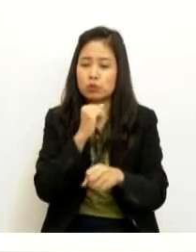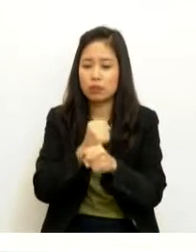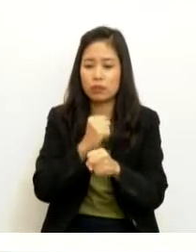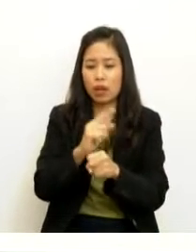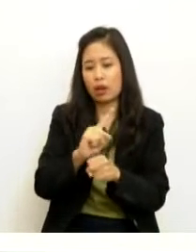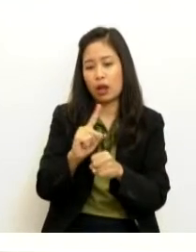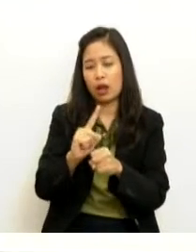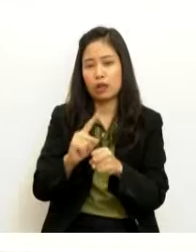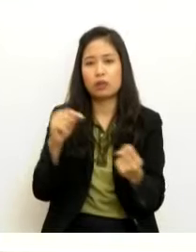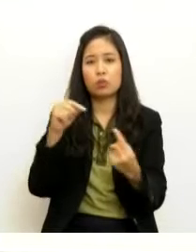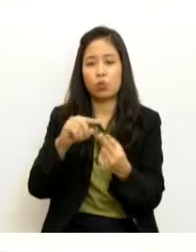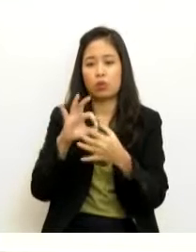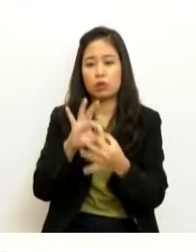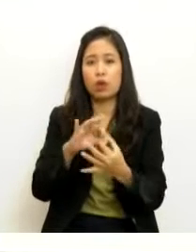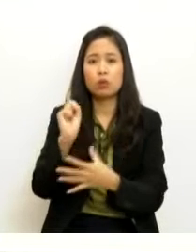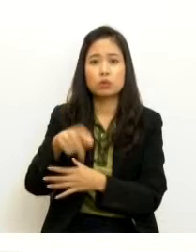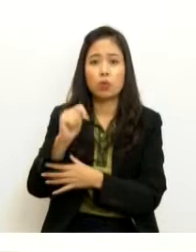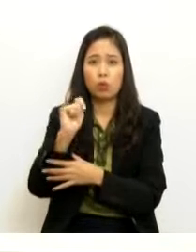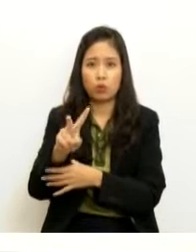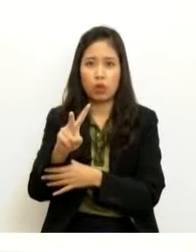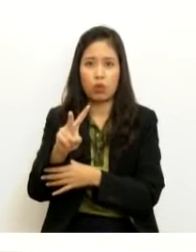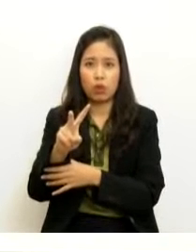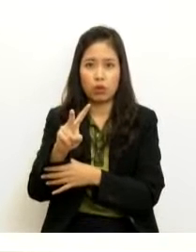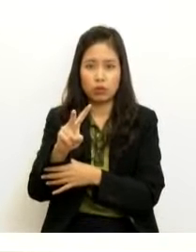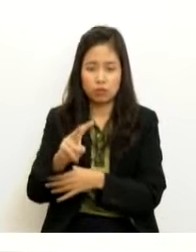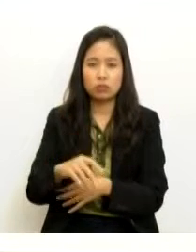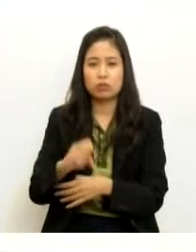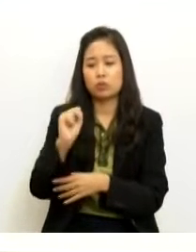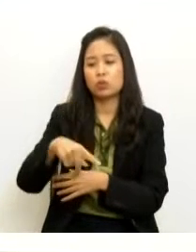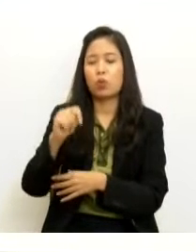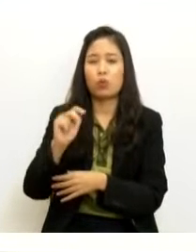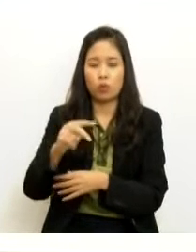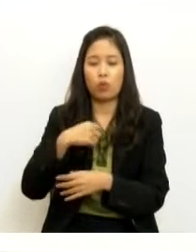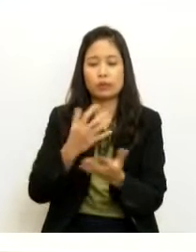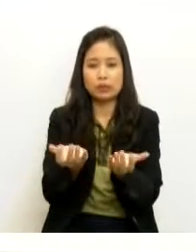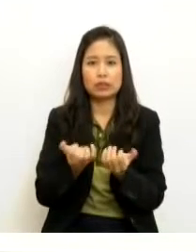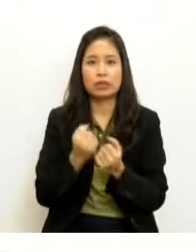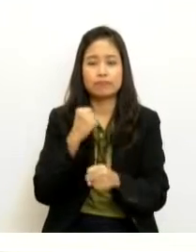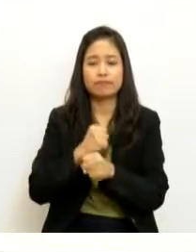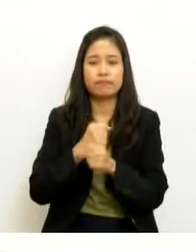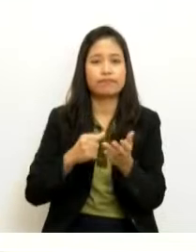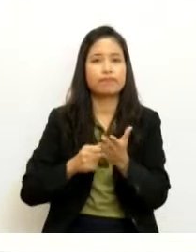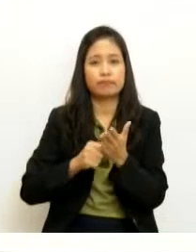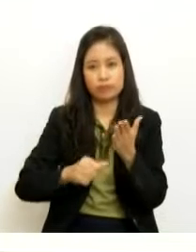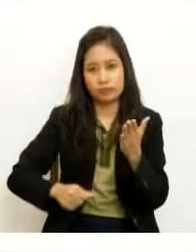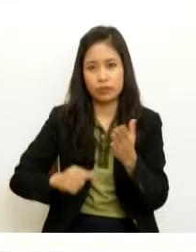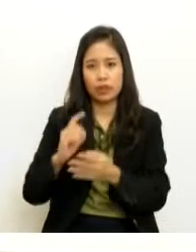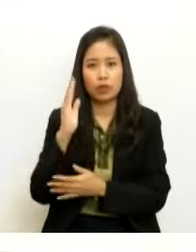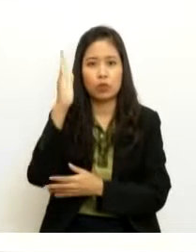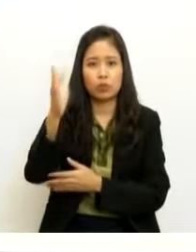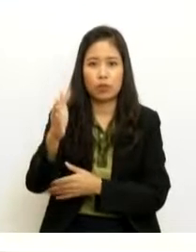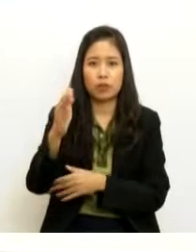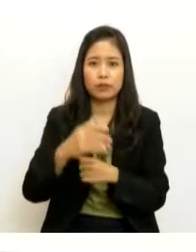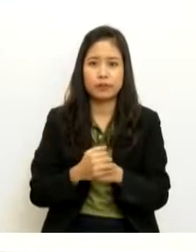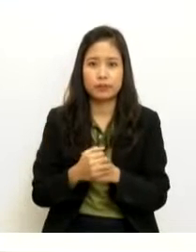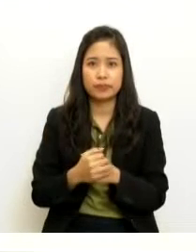สปทสปทก็จะรับมาดำเนินการแก้ไขปรับปรุงอันนี้คือสุดท้ายแล้วเราก็จะเหลือเ